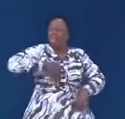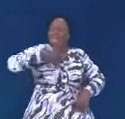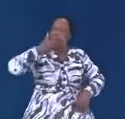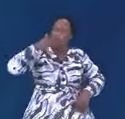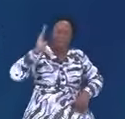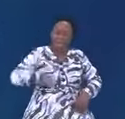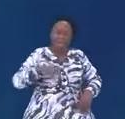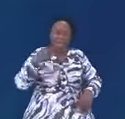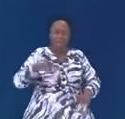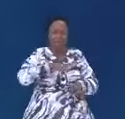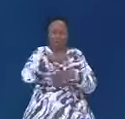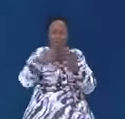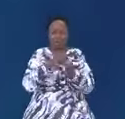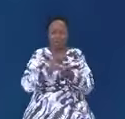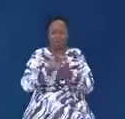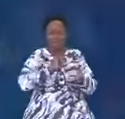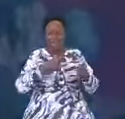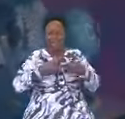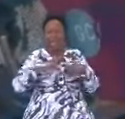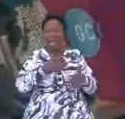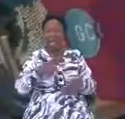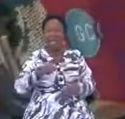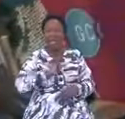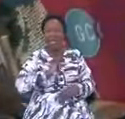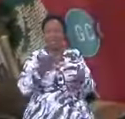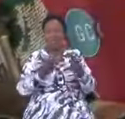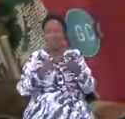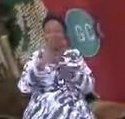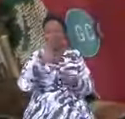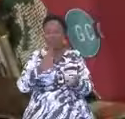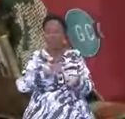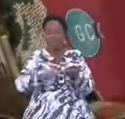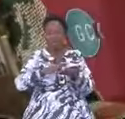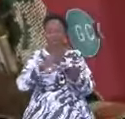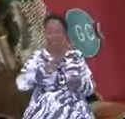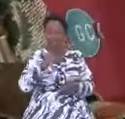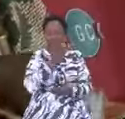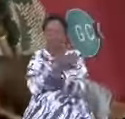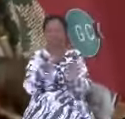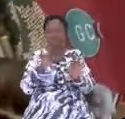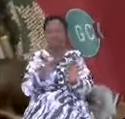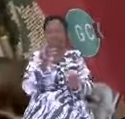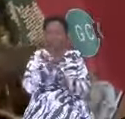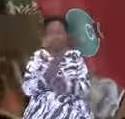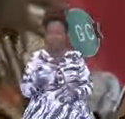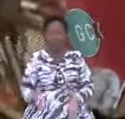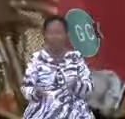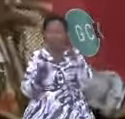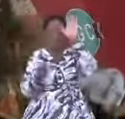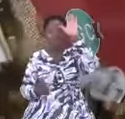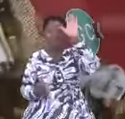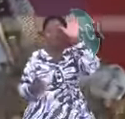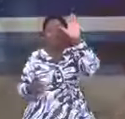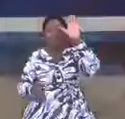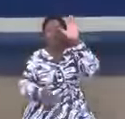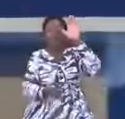pardonner les simplement ta main quiconque invoquera le nom du seigneur